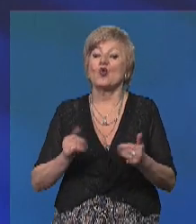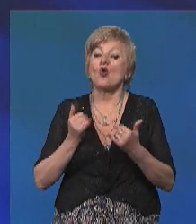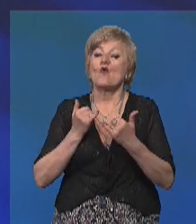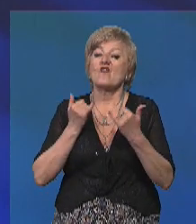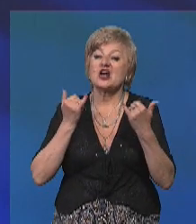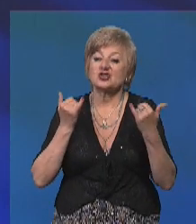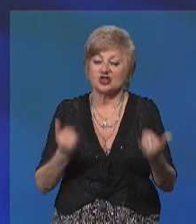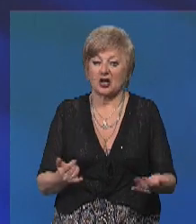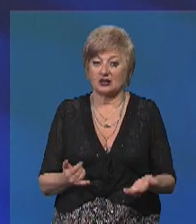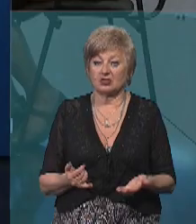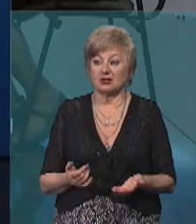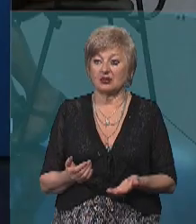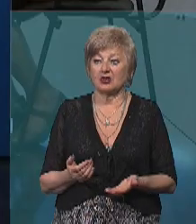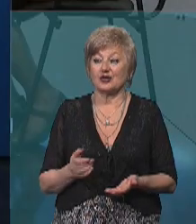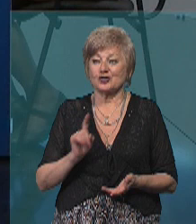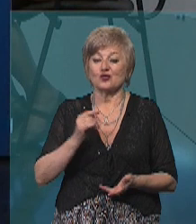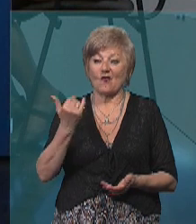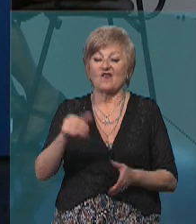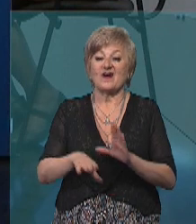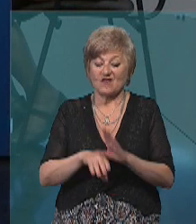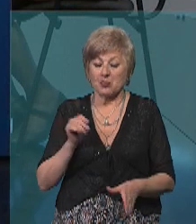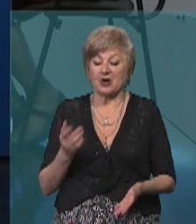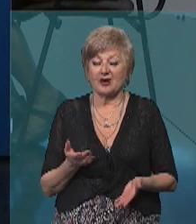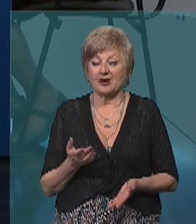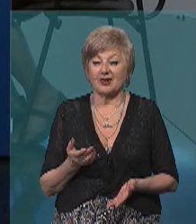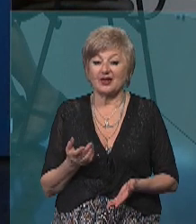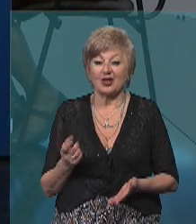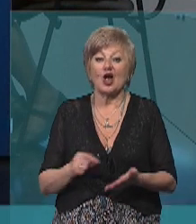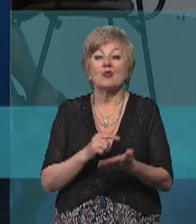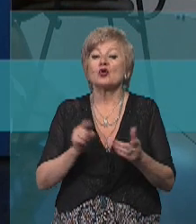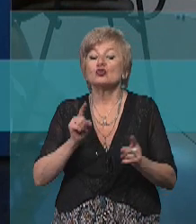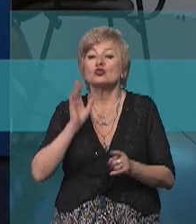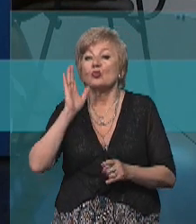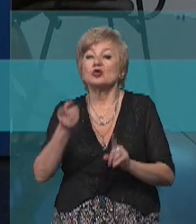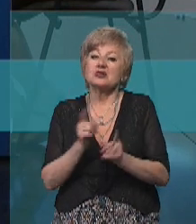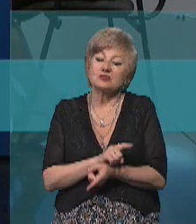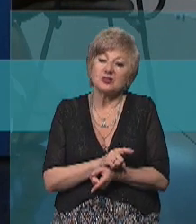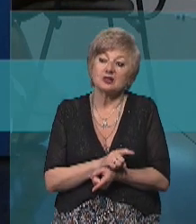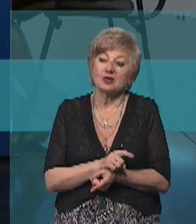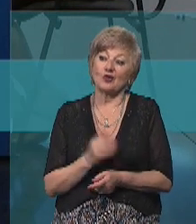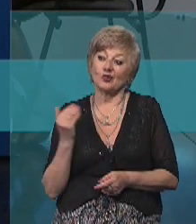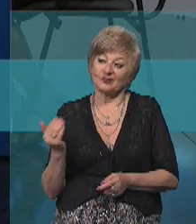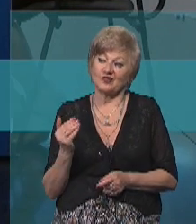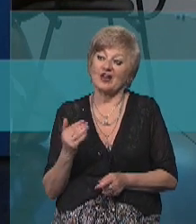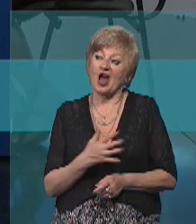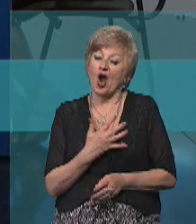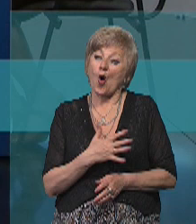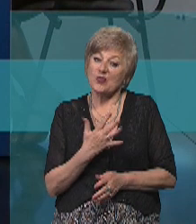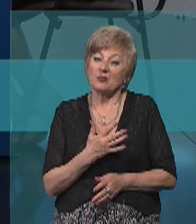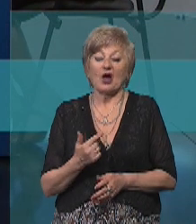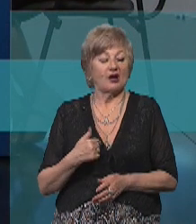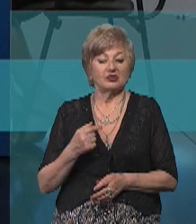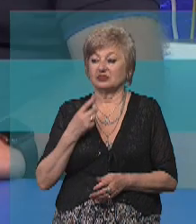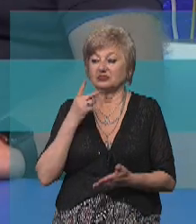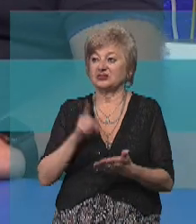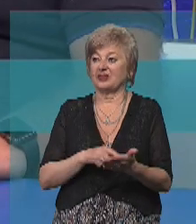народу, яких ви зараз обрали. І питання, що що зміниться? От, пане Денисе, оптиміст. Ну, зрозуміло, от, а ваша позиція,